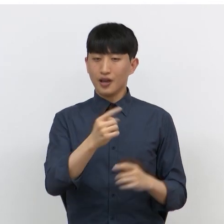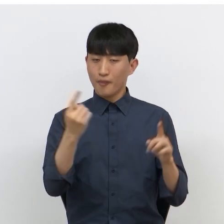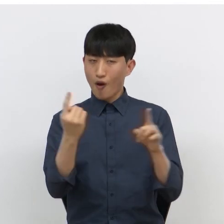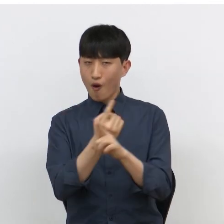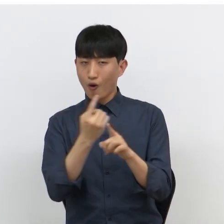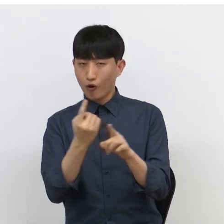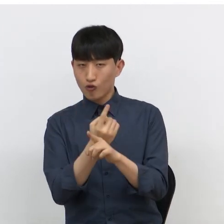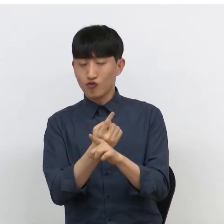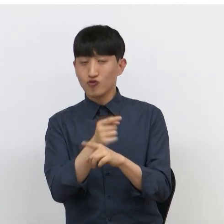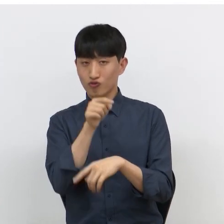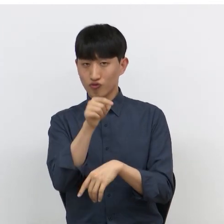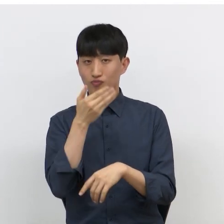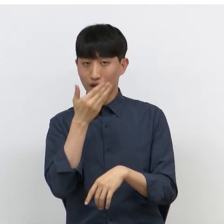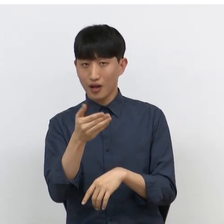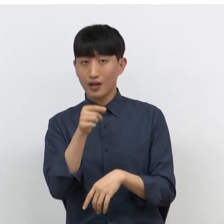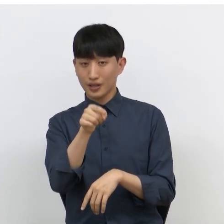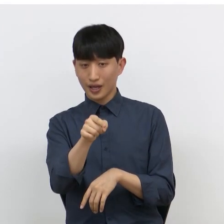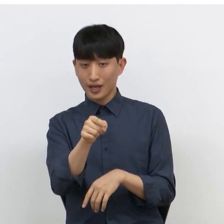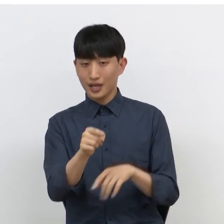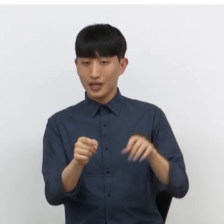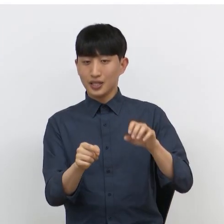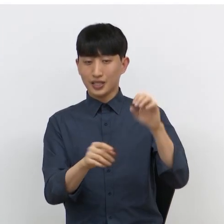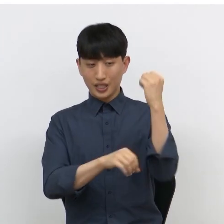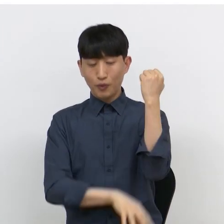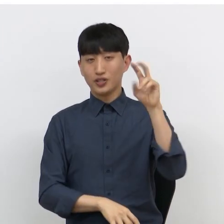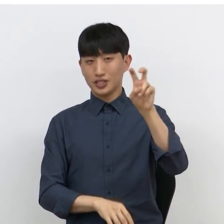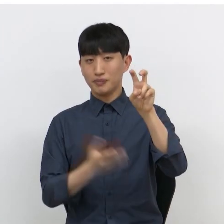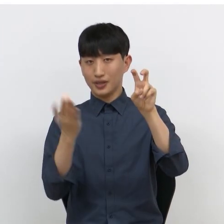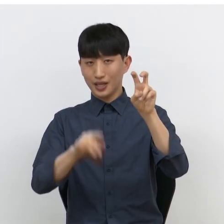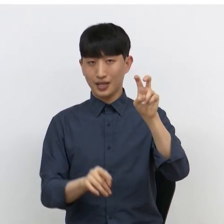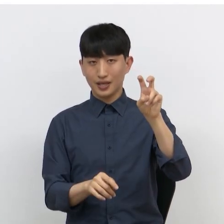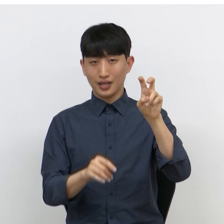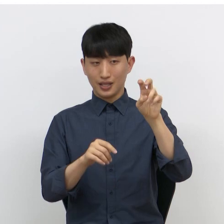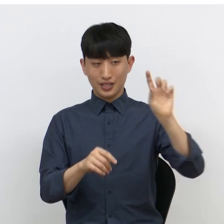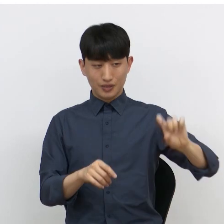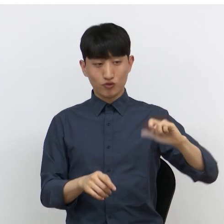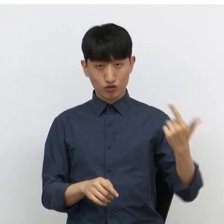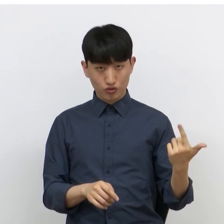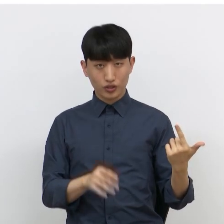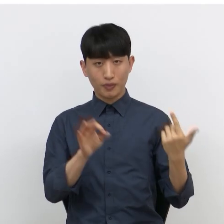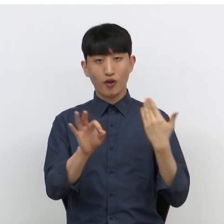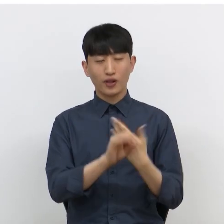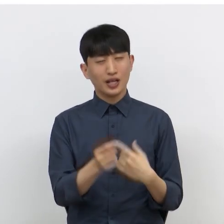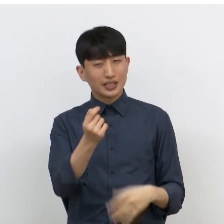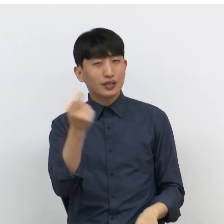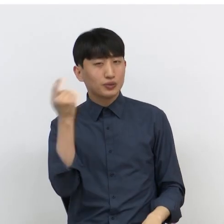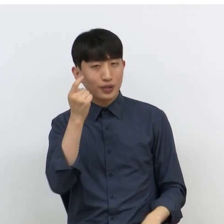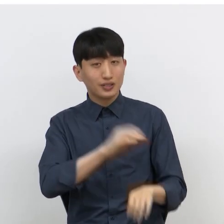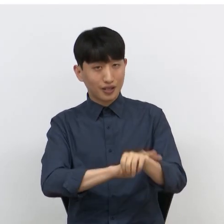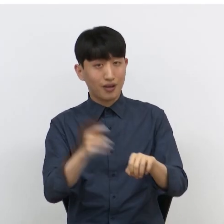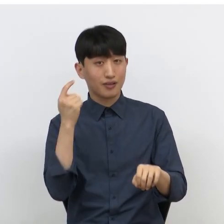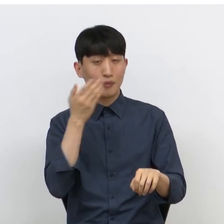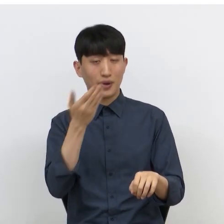기본적으로 20인데 여기서 16으로 되면 작은 소리를 훨씬 더 잘 듣게 되는 이런 것도 있는데 이게 이제 메델에서는 맵노라고 하는